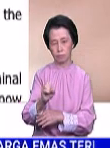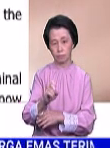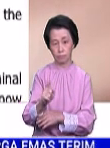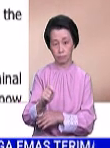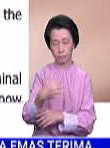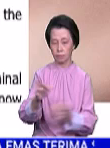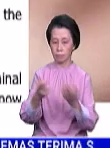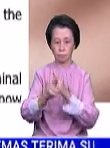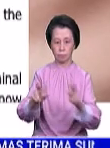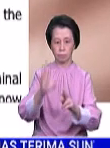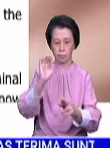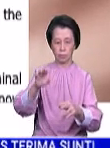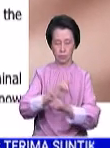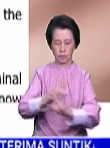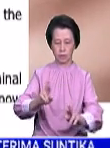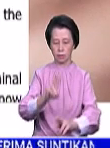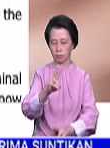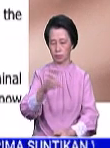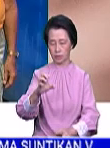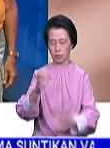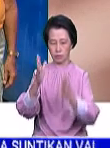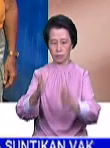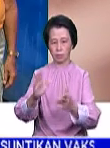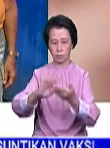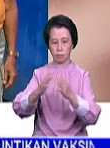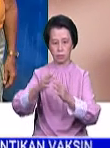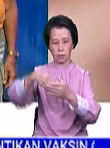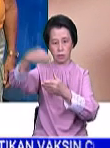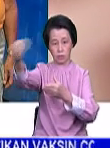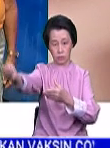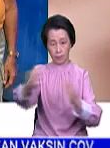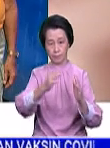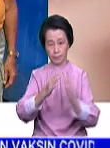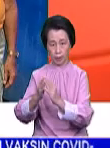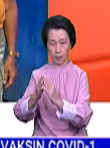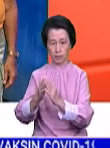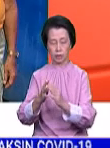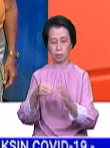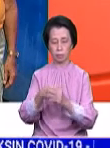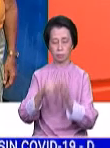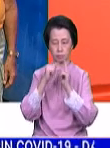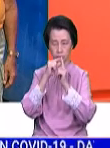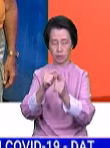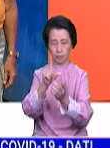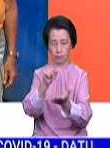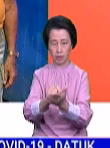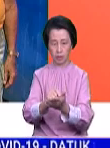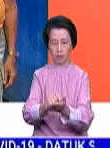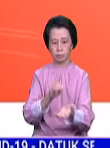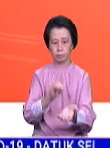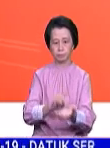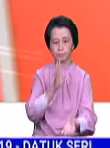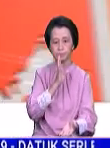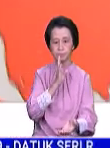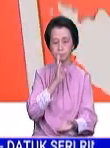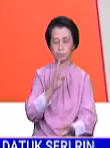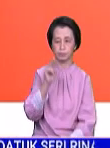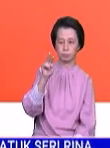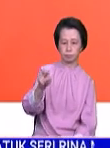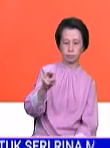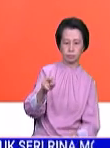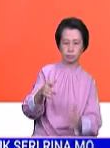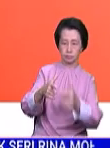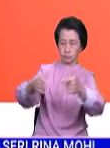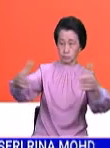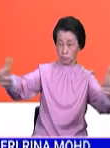dan memanfaatkan 200 komuniti luar bandar seluruh Sarawak. Dalam kenyataan medianya, Dr. Zaidi menambah, melihat kepada